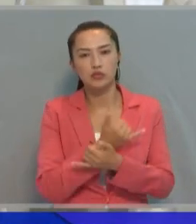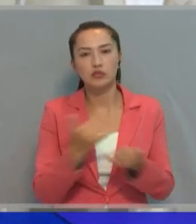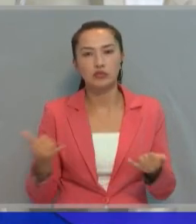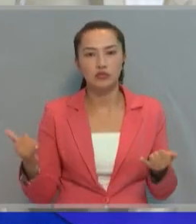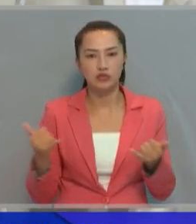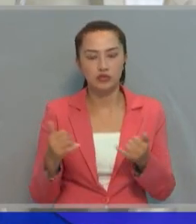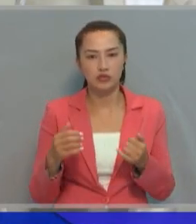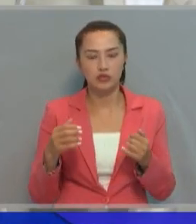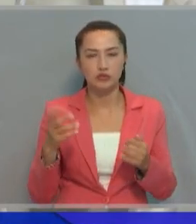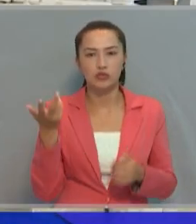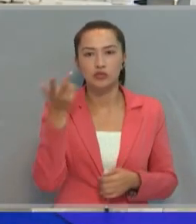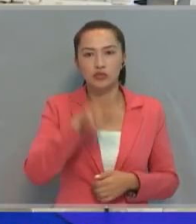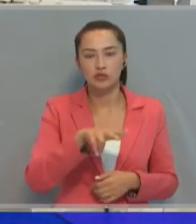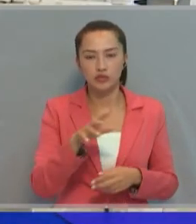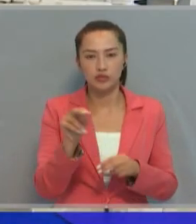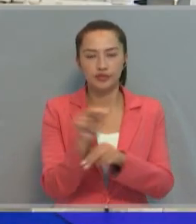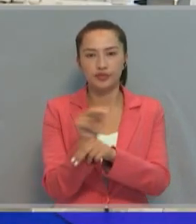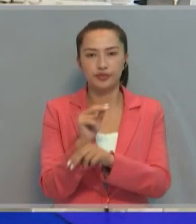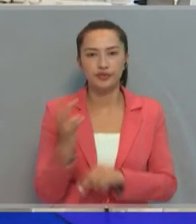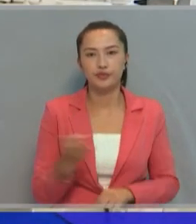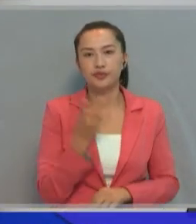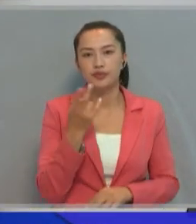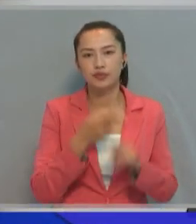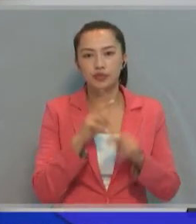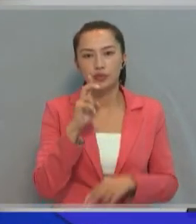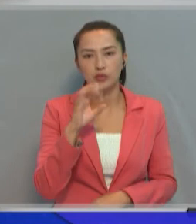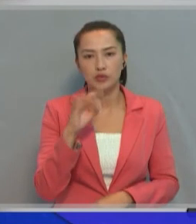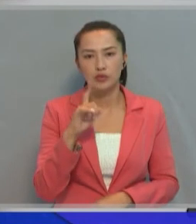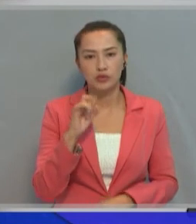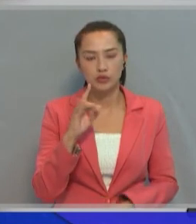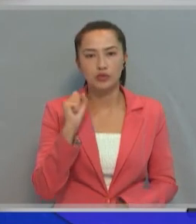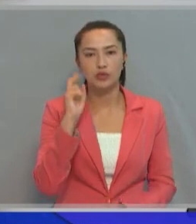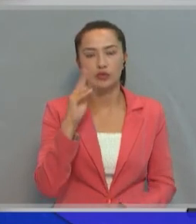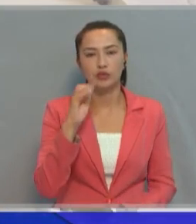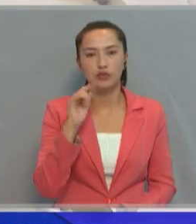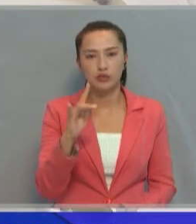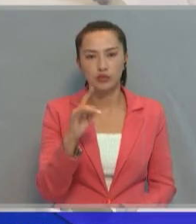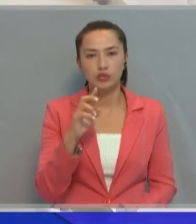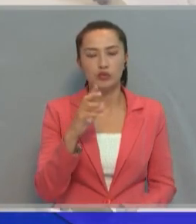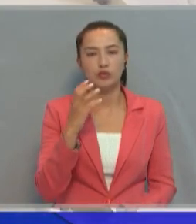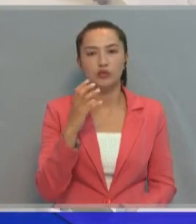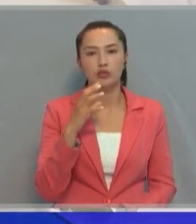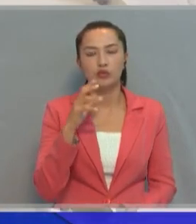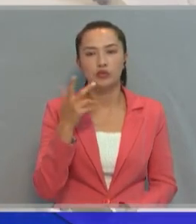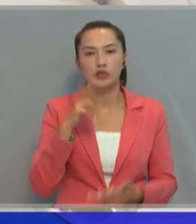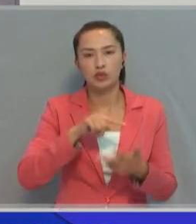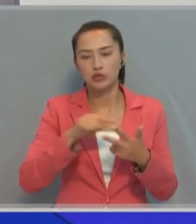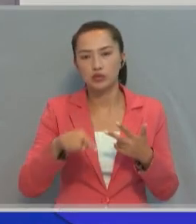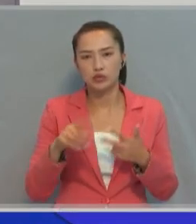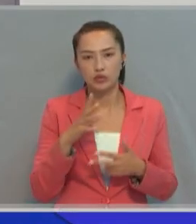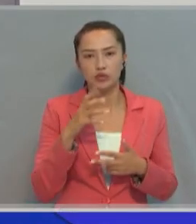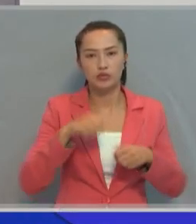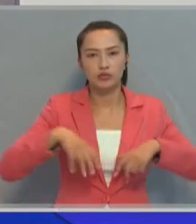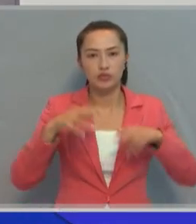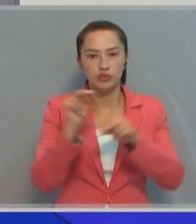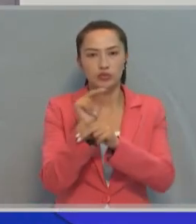3 қосалқы станцияның құрылысы жүргізілуде. Олар Бозарық, Ақжар, 1М1 станциялары. Егер де Бозарық станциясы іске